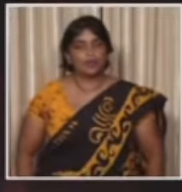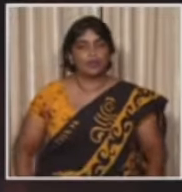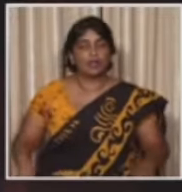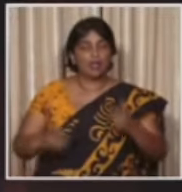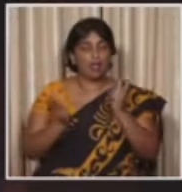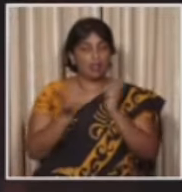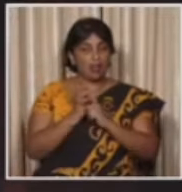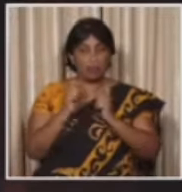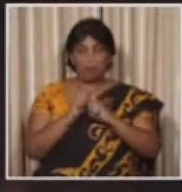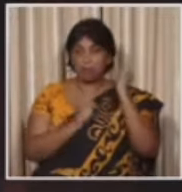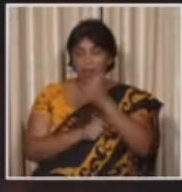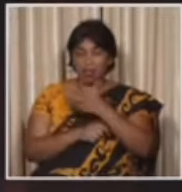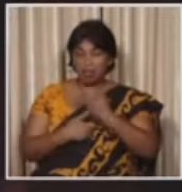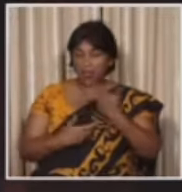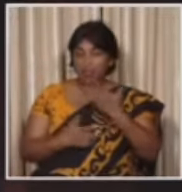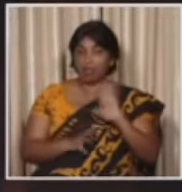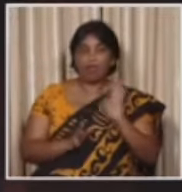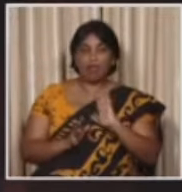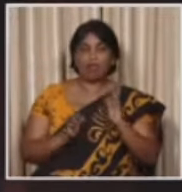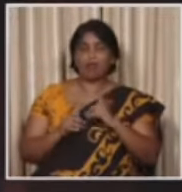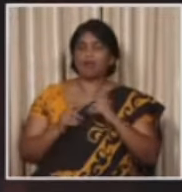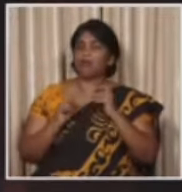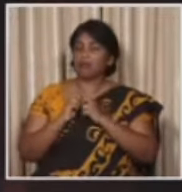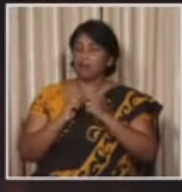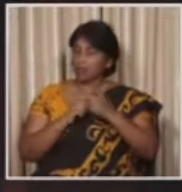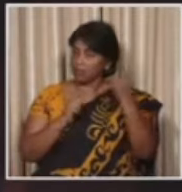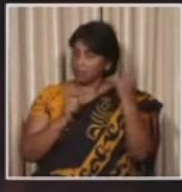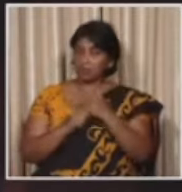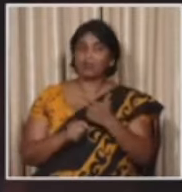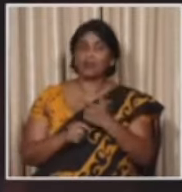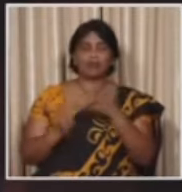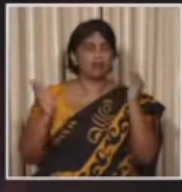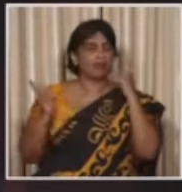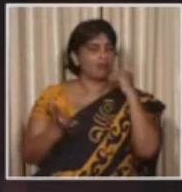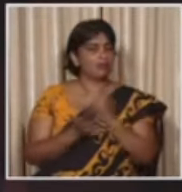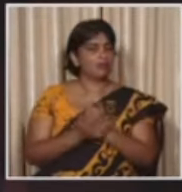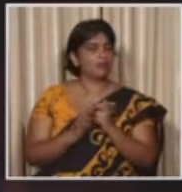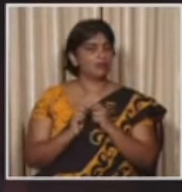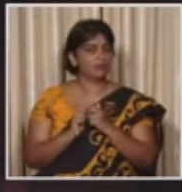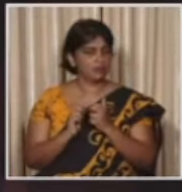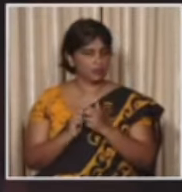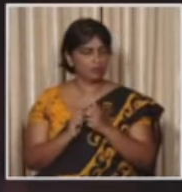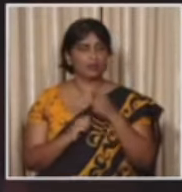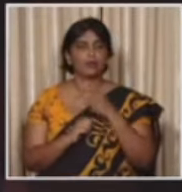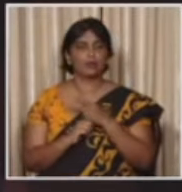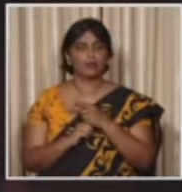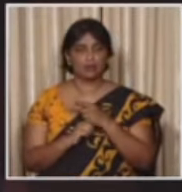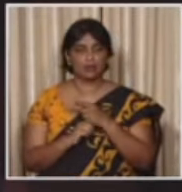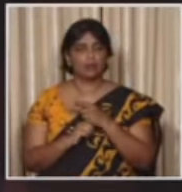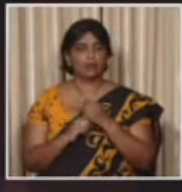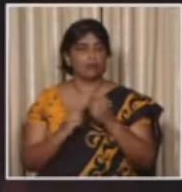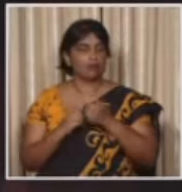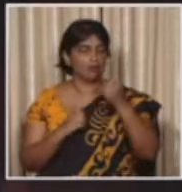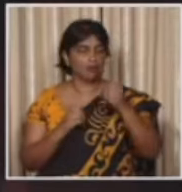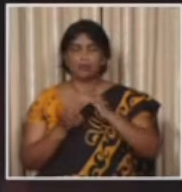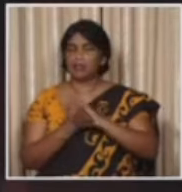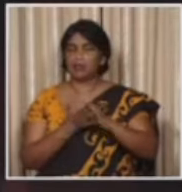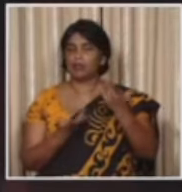තුළින් මොකද්ද මේ අමාරුවේ වැටලා තියෙන ශුද්‍ර කුඩා හා මධ්‍ය පරිමාණයේ කර්මාන්තකරුවන්ට අත්පත් වෙන සෙත.